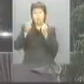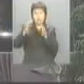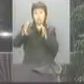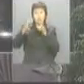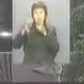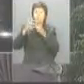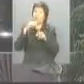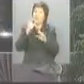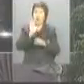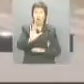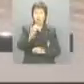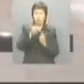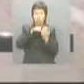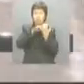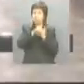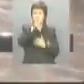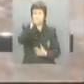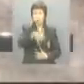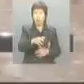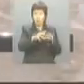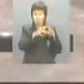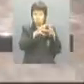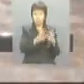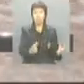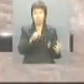จะสุดตัวพังลงมาทั้งหมดครับ